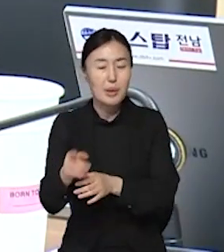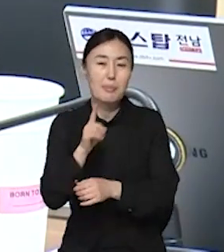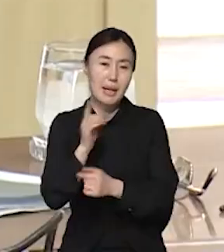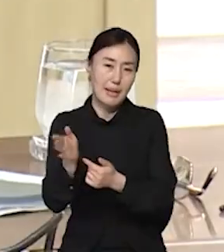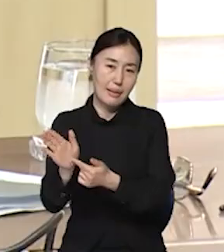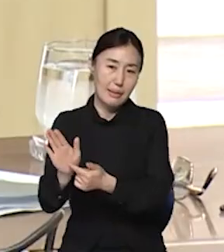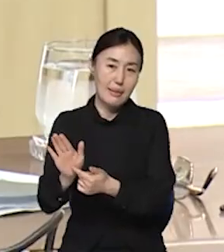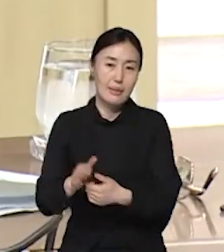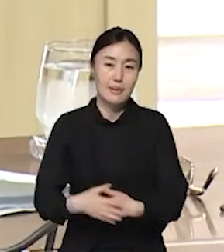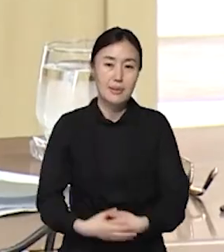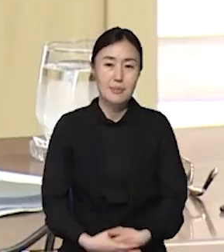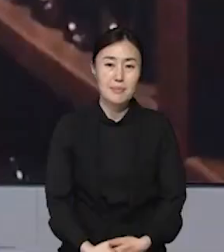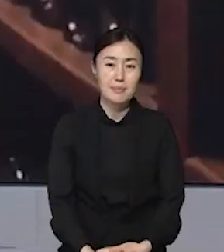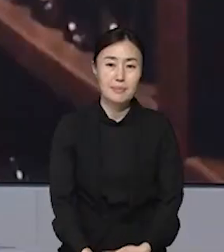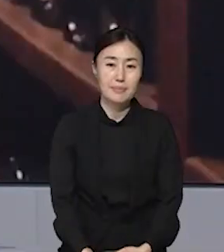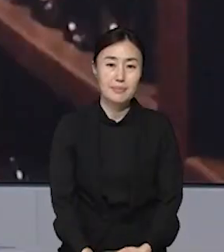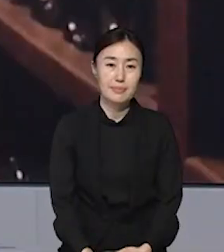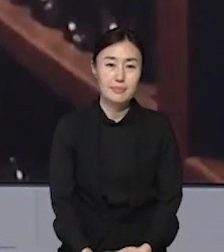밝혔습니다.